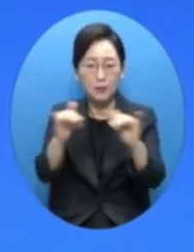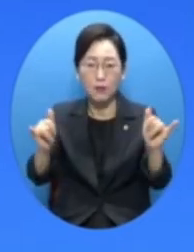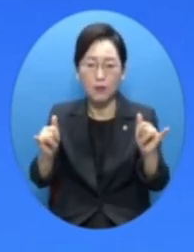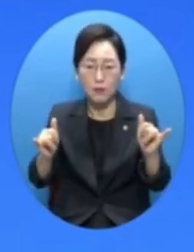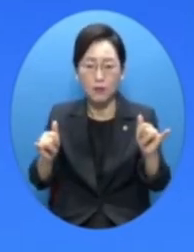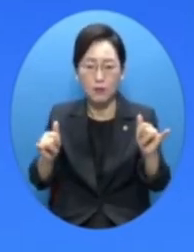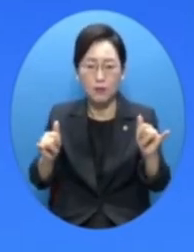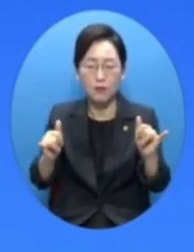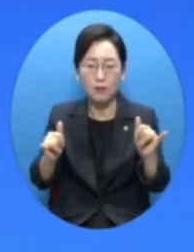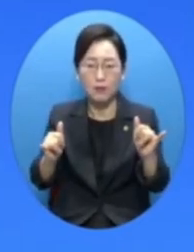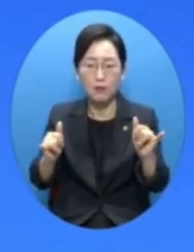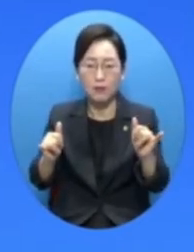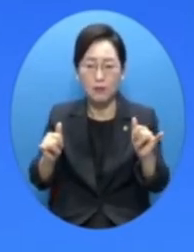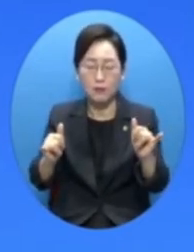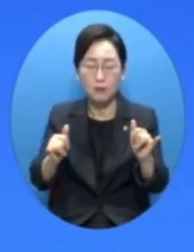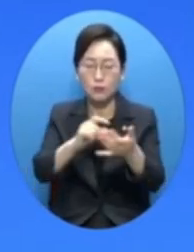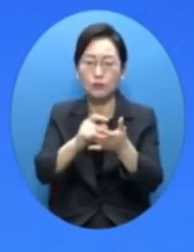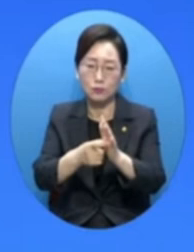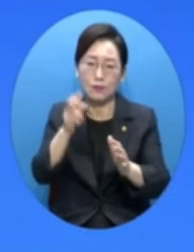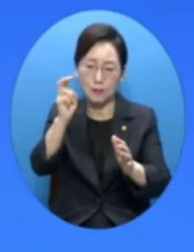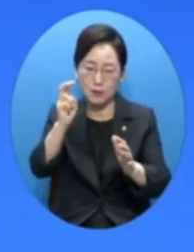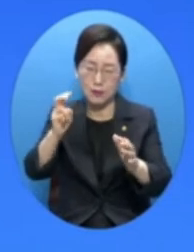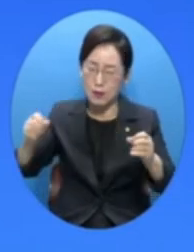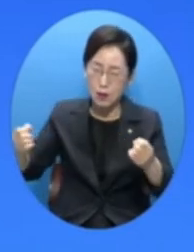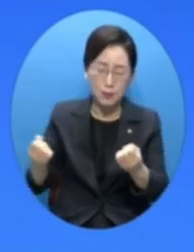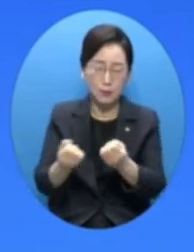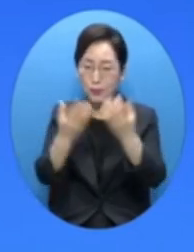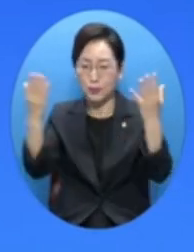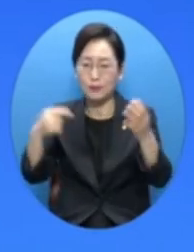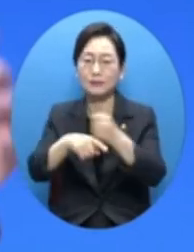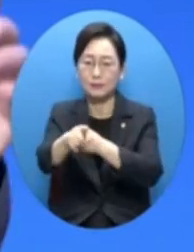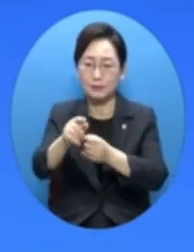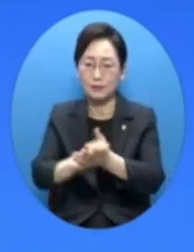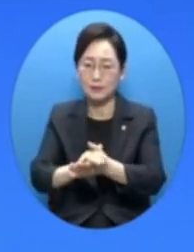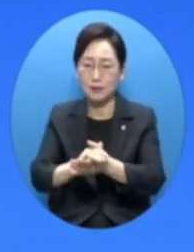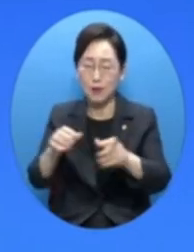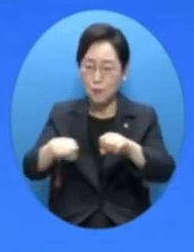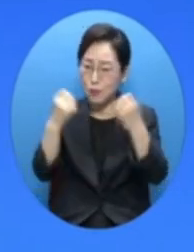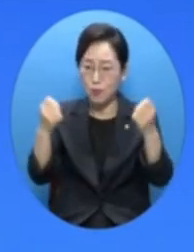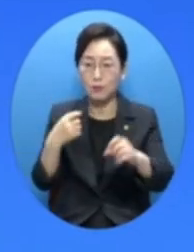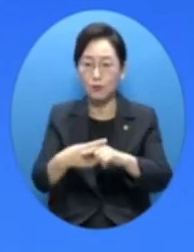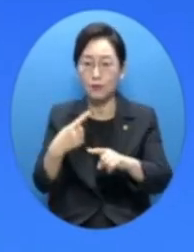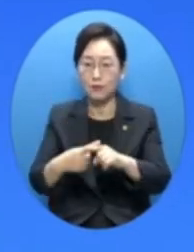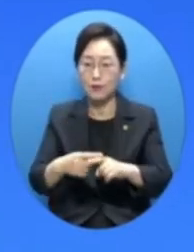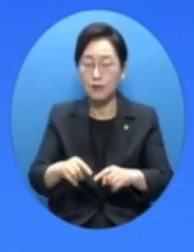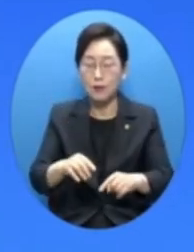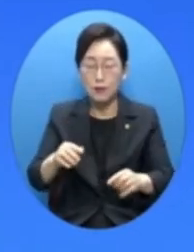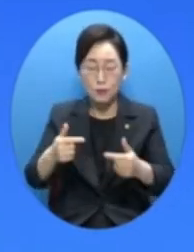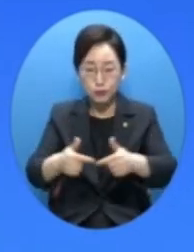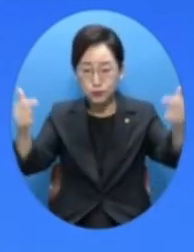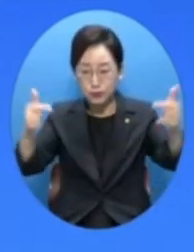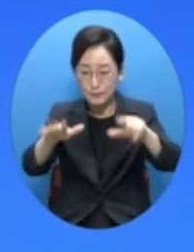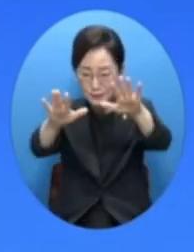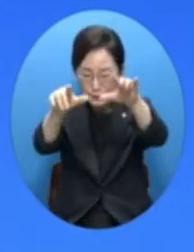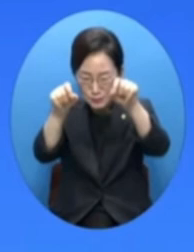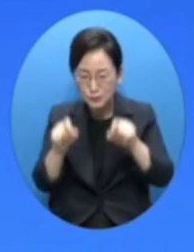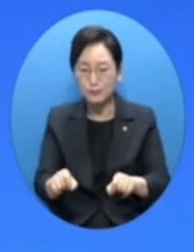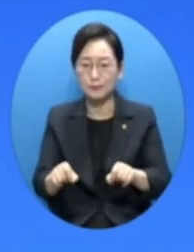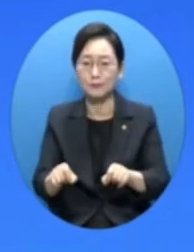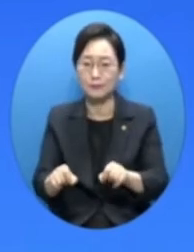대교회로 폭발적으로 부흥했다는 것을 말씀하고 있습니다. 이 같은 놀라운 부흥에서 오늘 우리에게 나타나야 되는